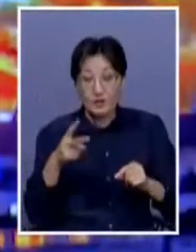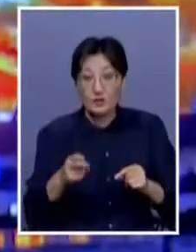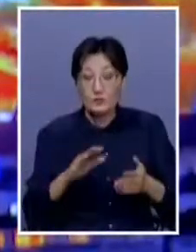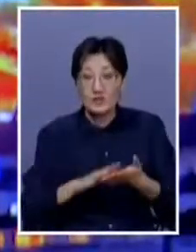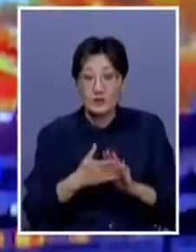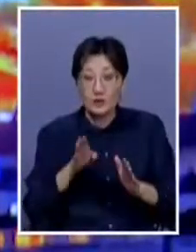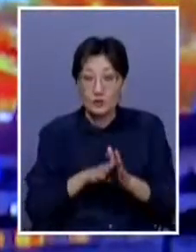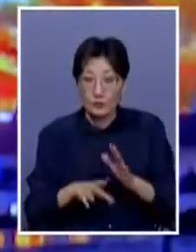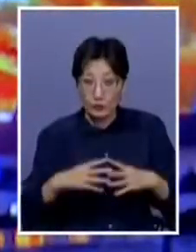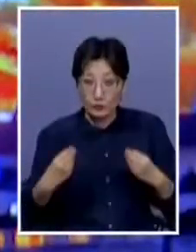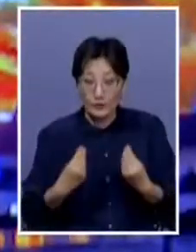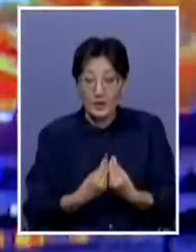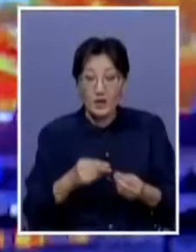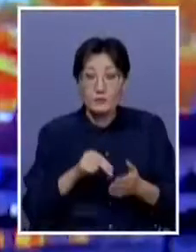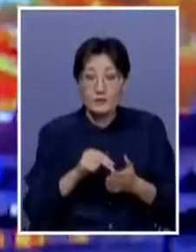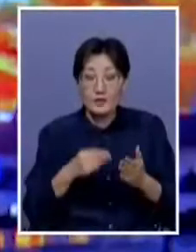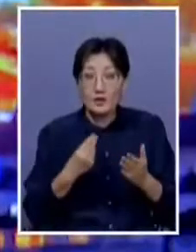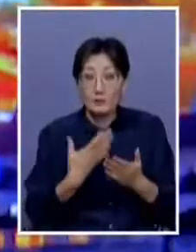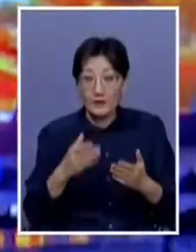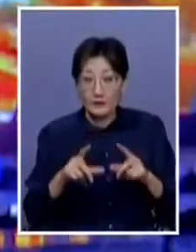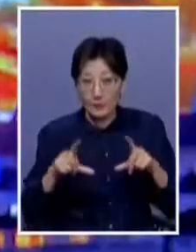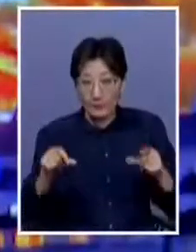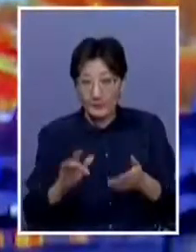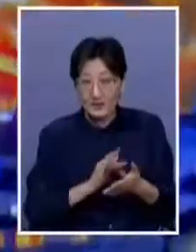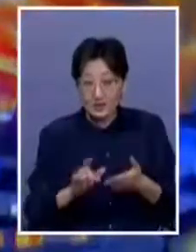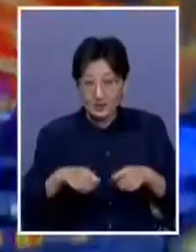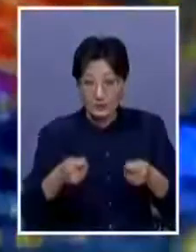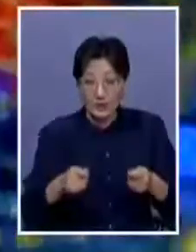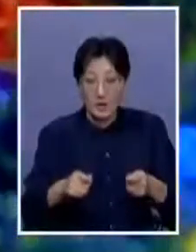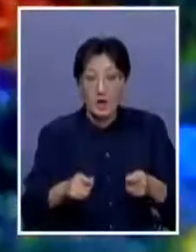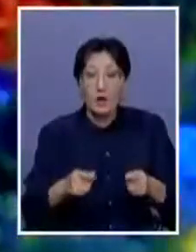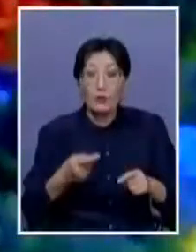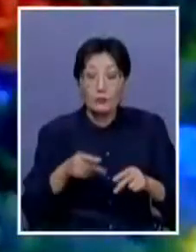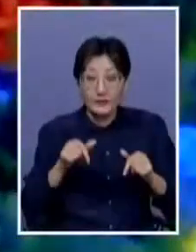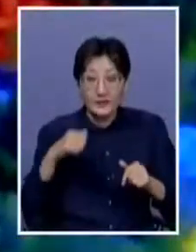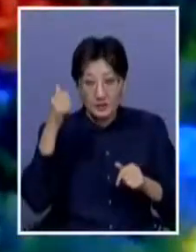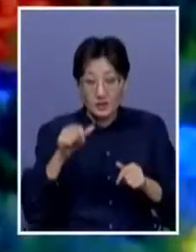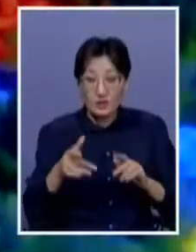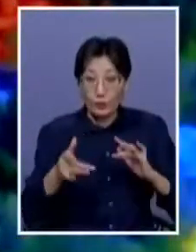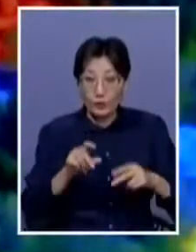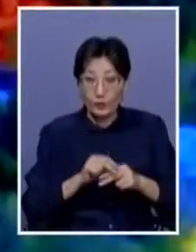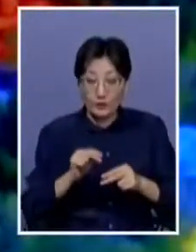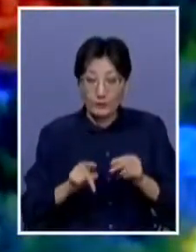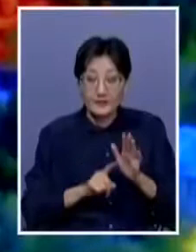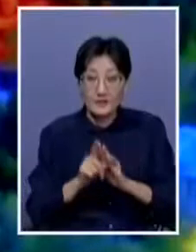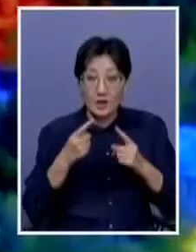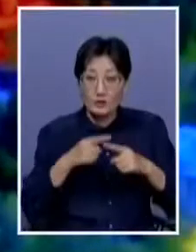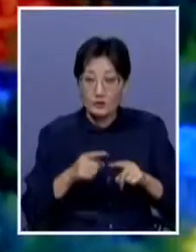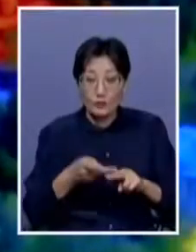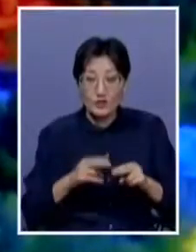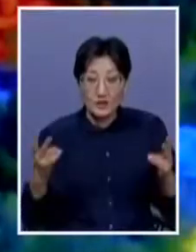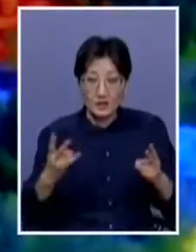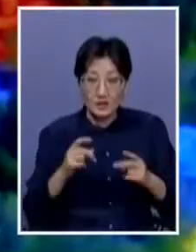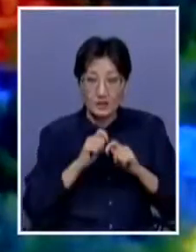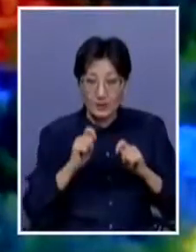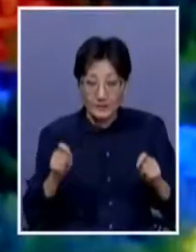жағдайы төмен отбасына құны қымбат планшет табыстады. Биыл оқу жылы онлайн оқытудан басталатындықтан техника аса қажет дейді сыйлық